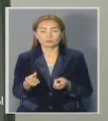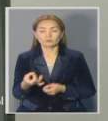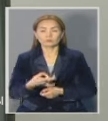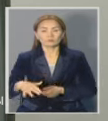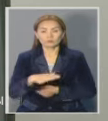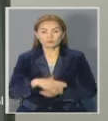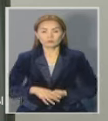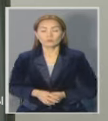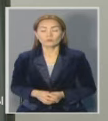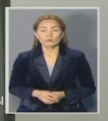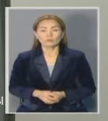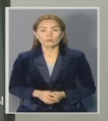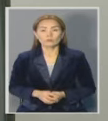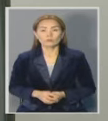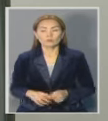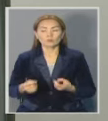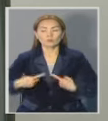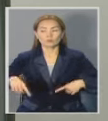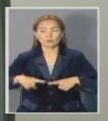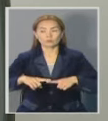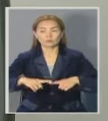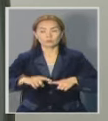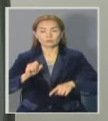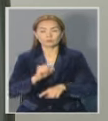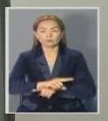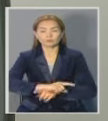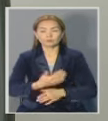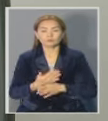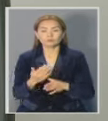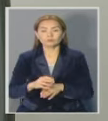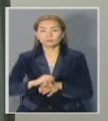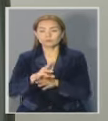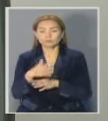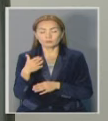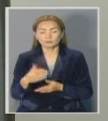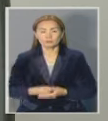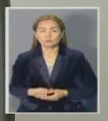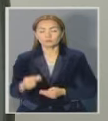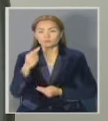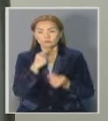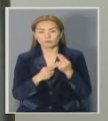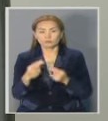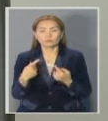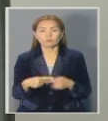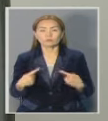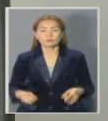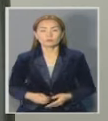одандағы басқармалар жаңағы, олардың бәріне жаңағы тиісті материалдық көмектер көрсетіп, азықтық себептерін